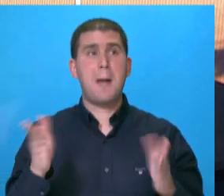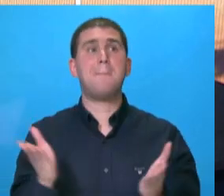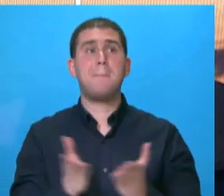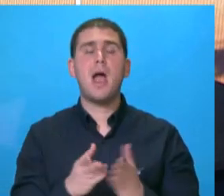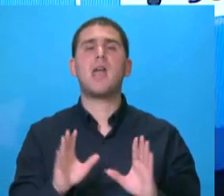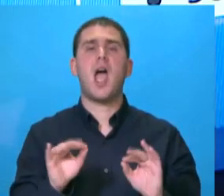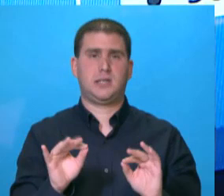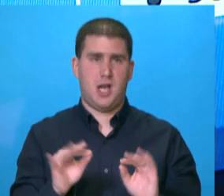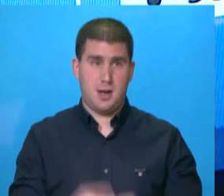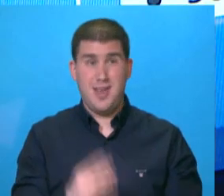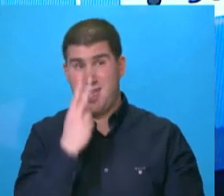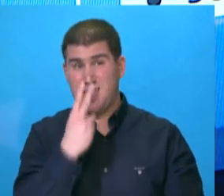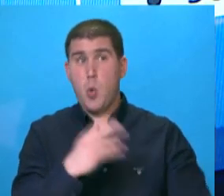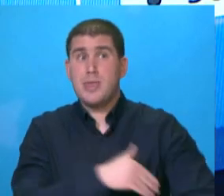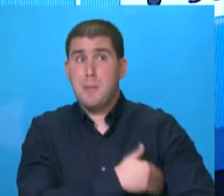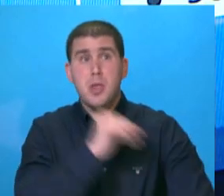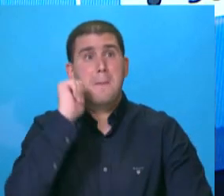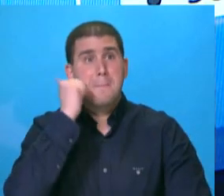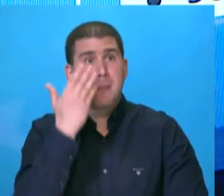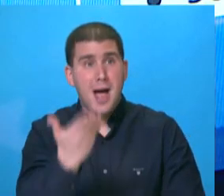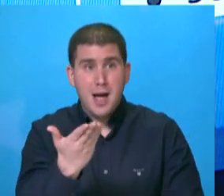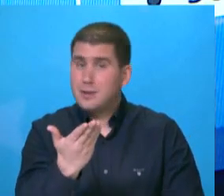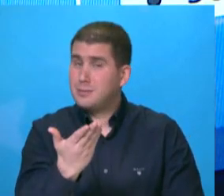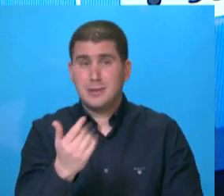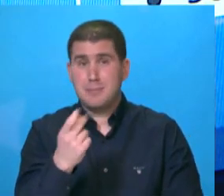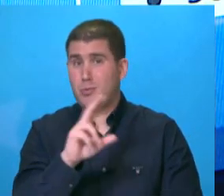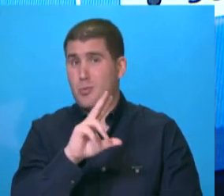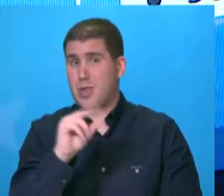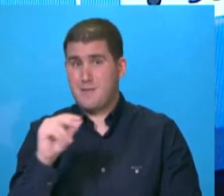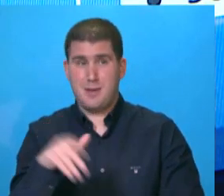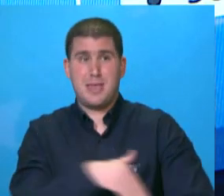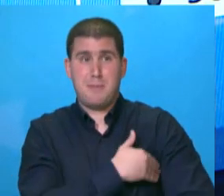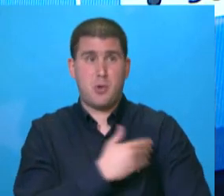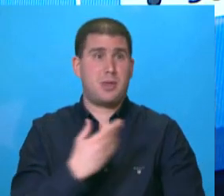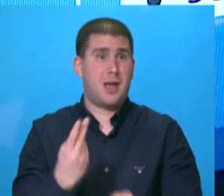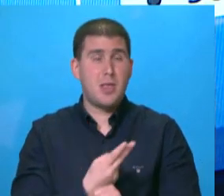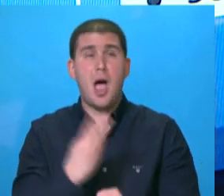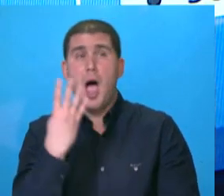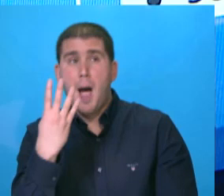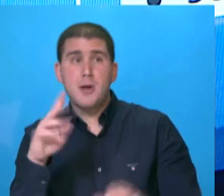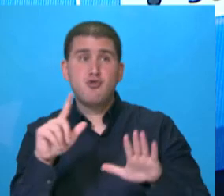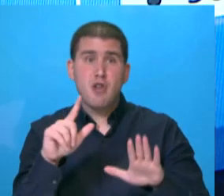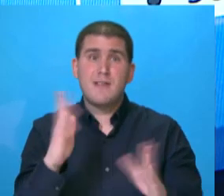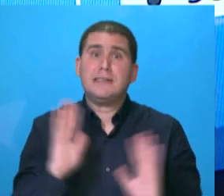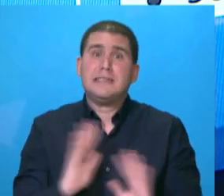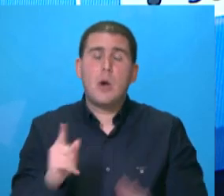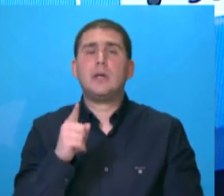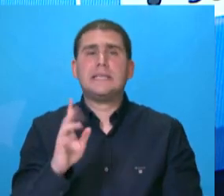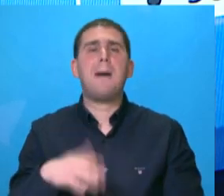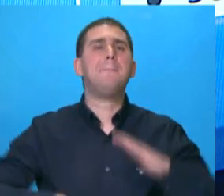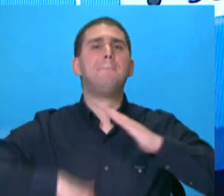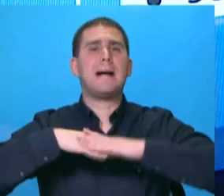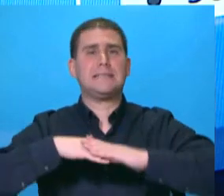מעלות, תראו את הטמפרטורות מחר, לא הרבה יותר גבוהות מטמפרטורות המינימום, 4-7 מעלות, זו הטמפרטורת המקסימום מחר